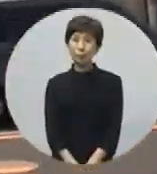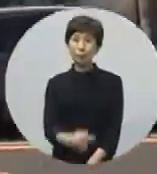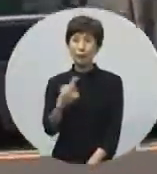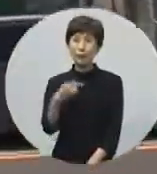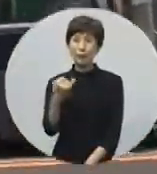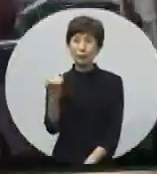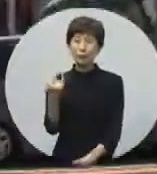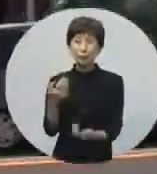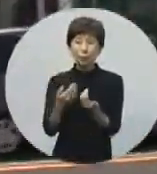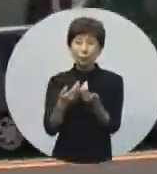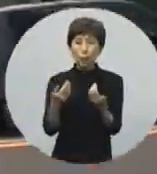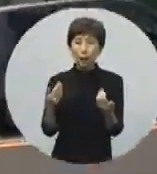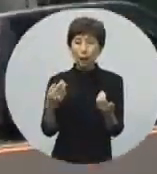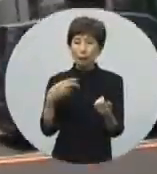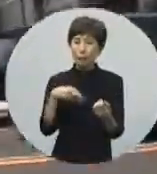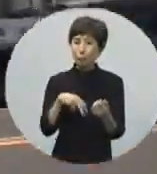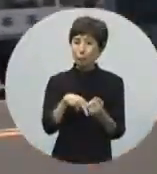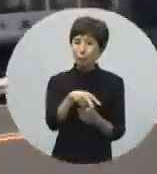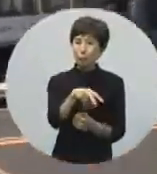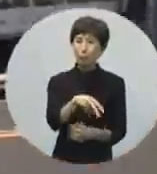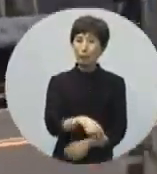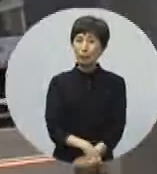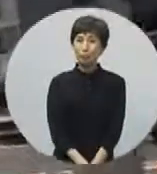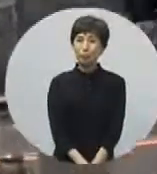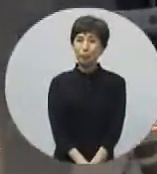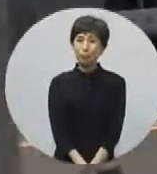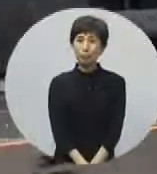別れしてしばらく歩いていると、